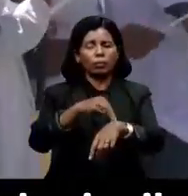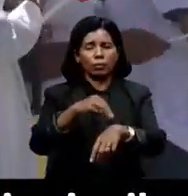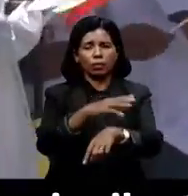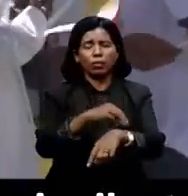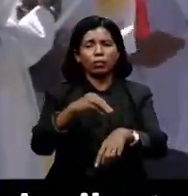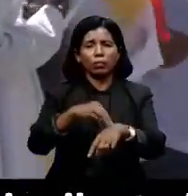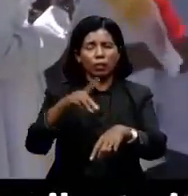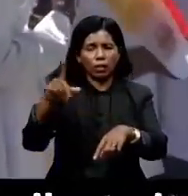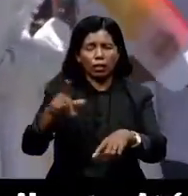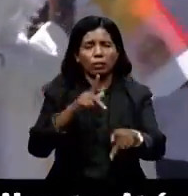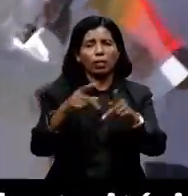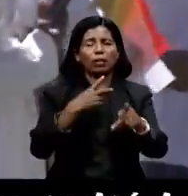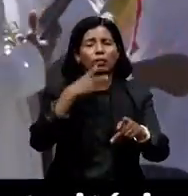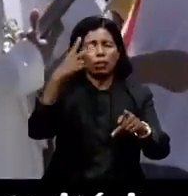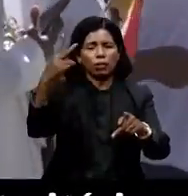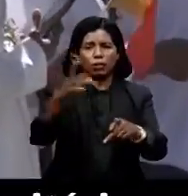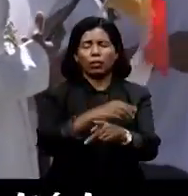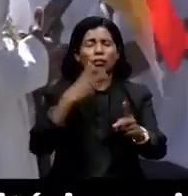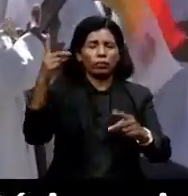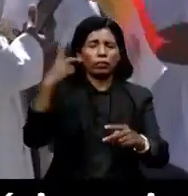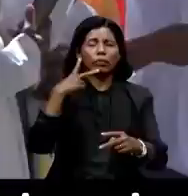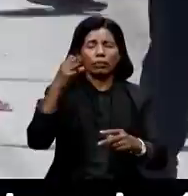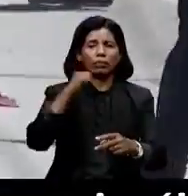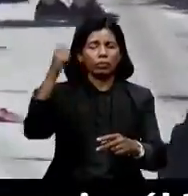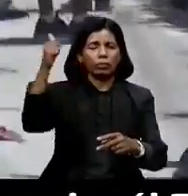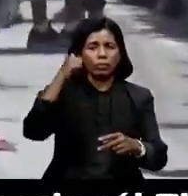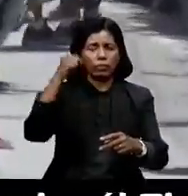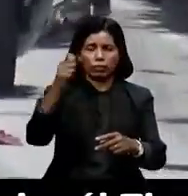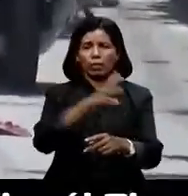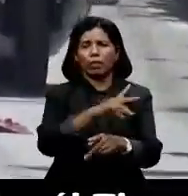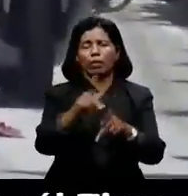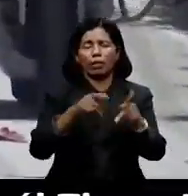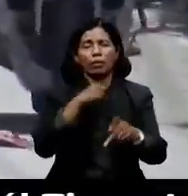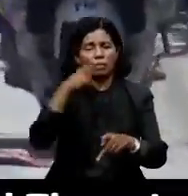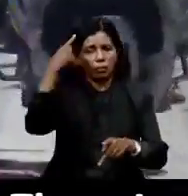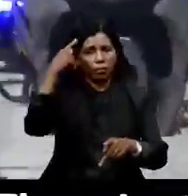sarani sira akilar makas holefuan, viva Papa Francisco. Ekipa kobertura, ZMN.